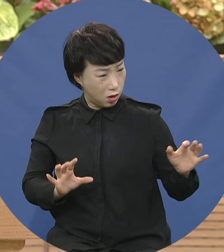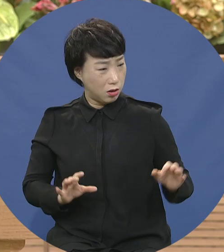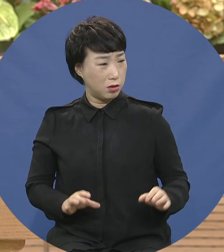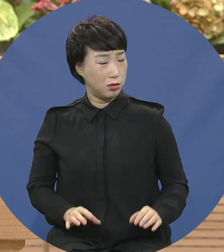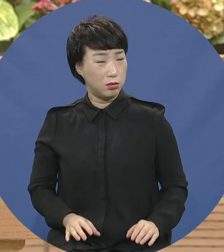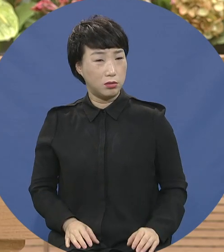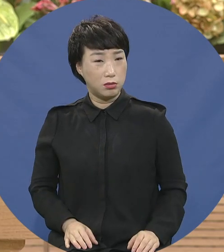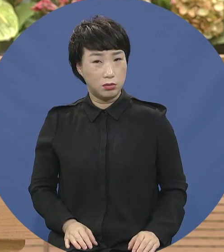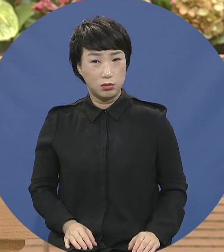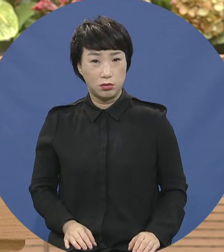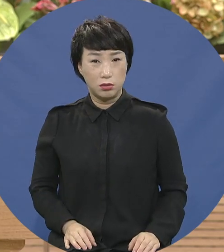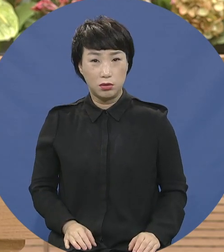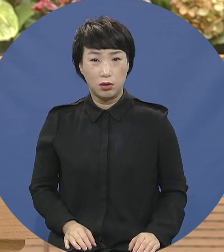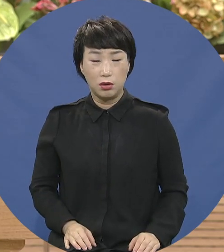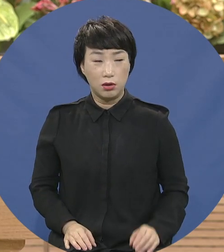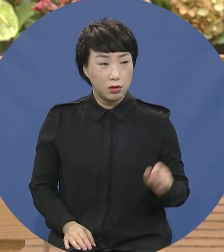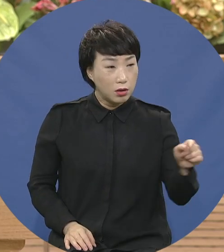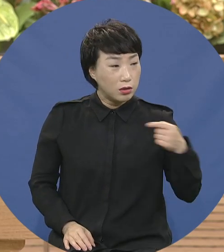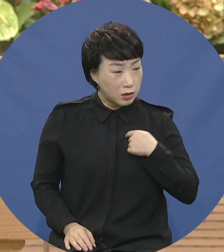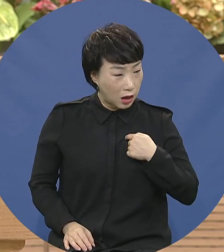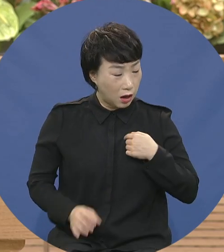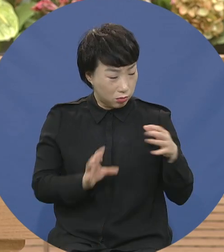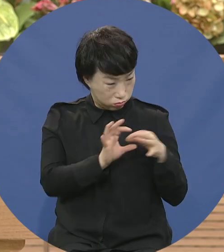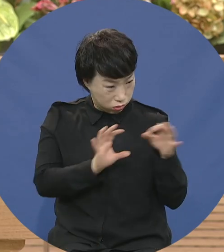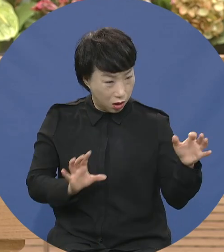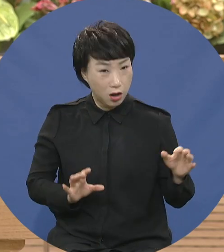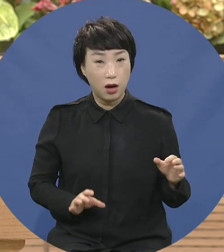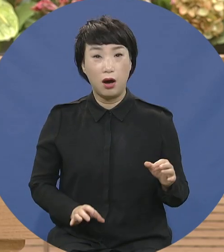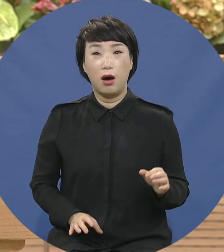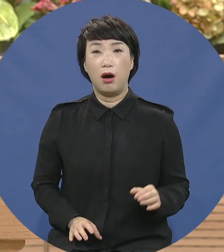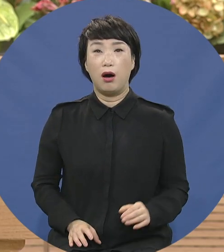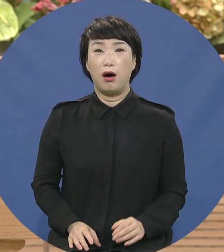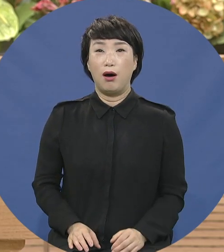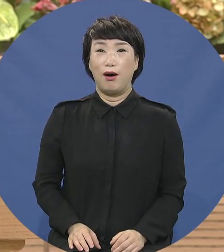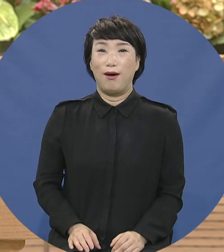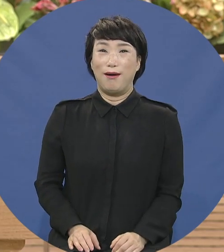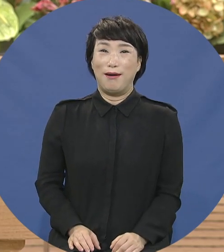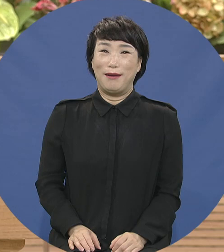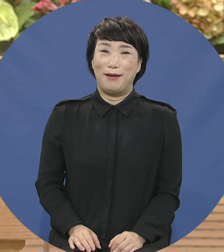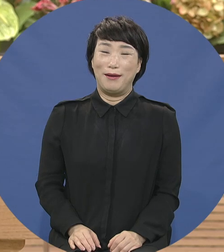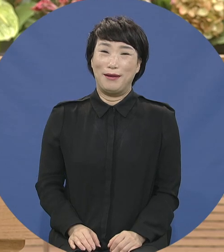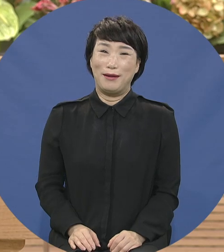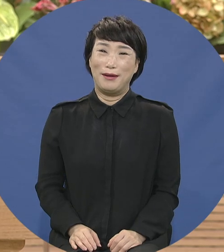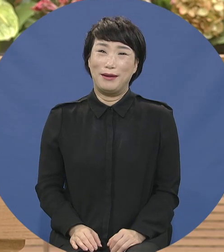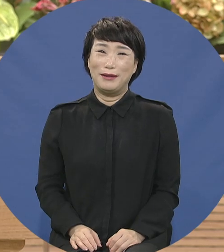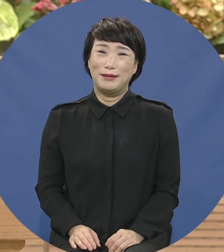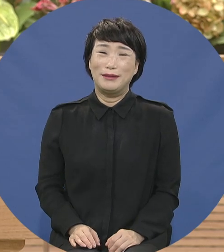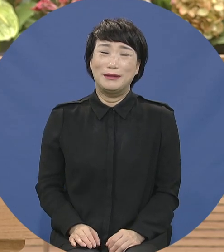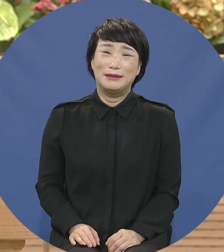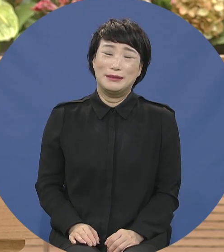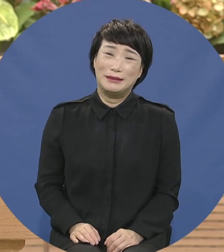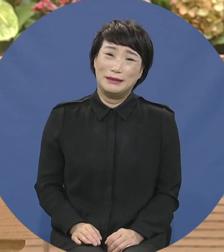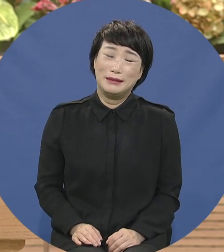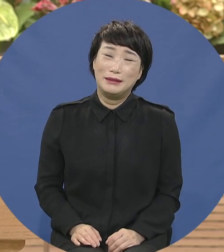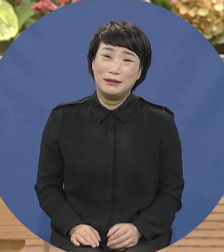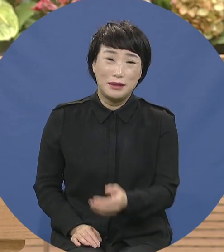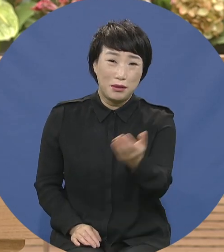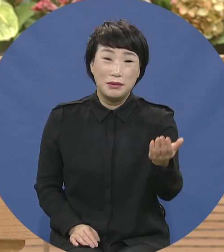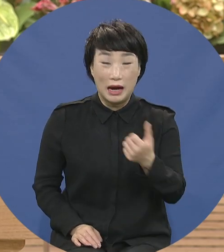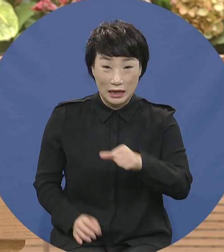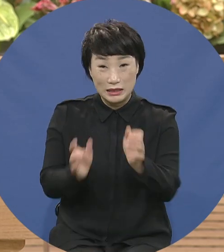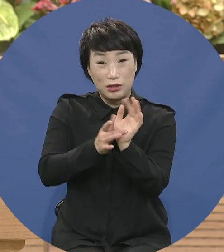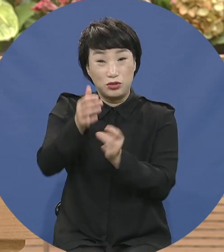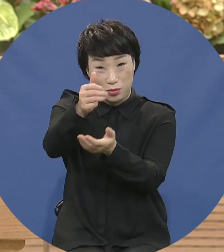상관이 있겠니? 너와 내가 무슨 상관이 있겠냐? 응? 그래서 아들이